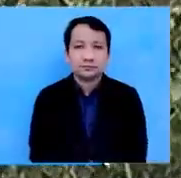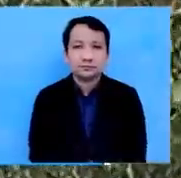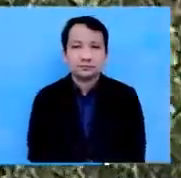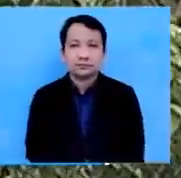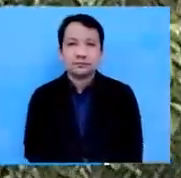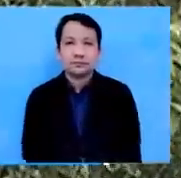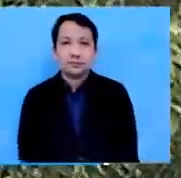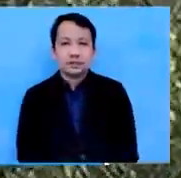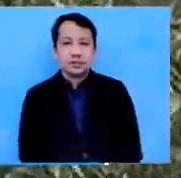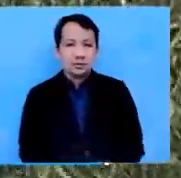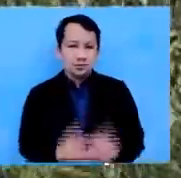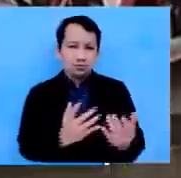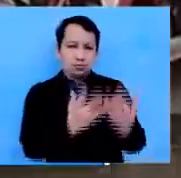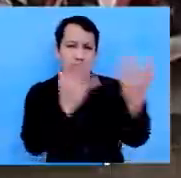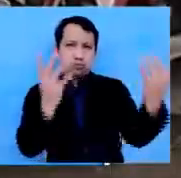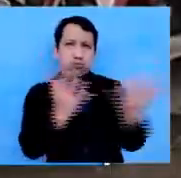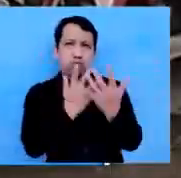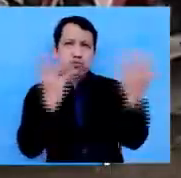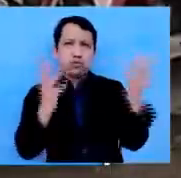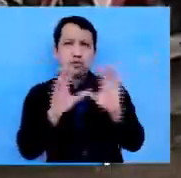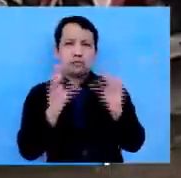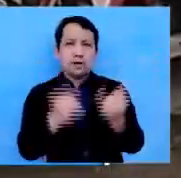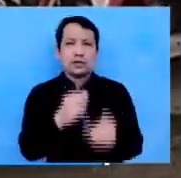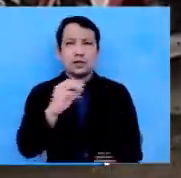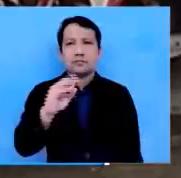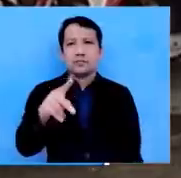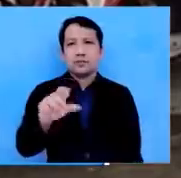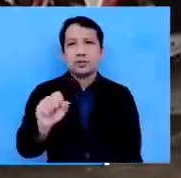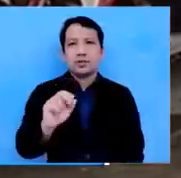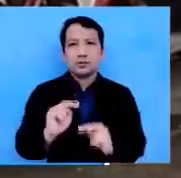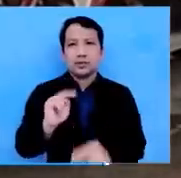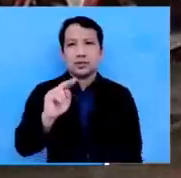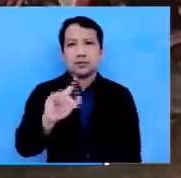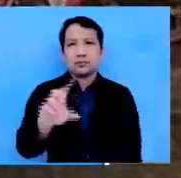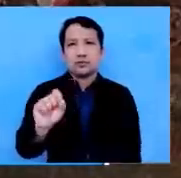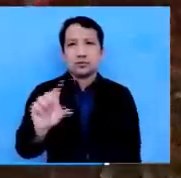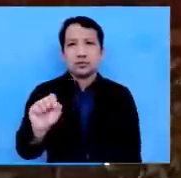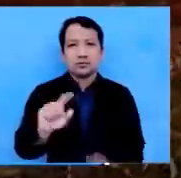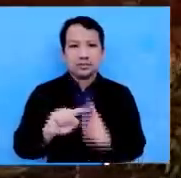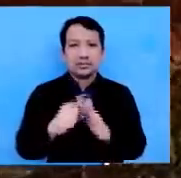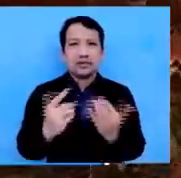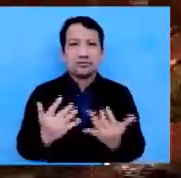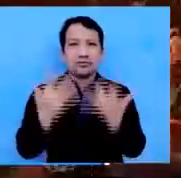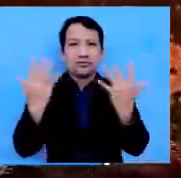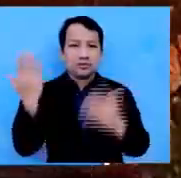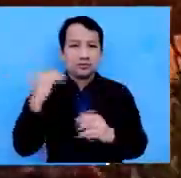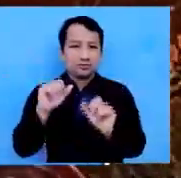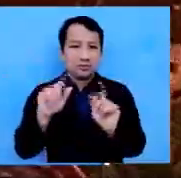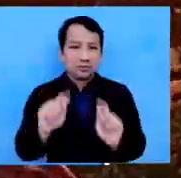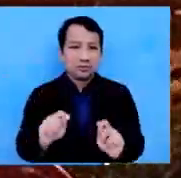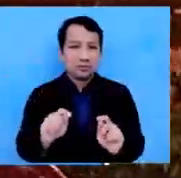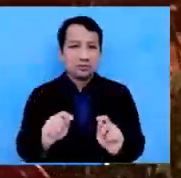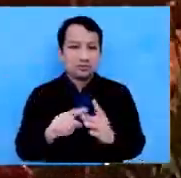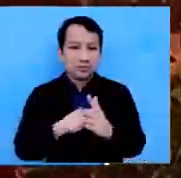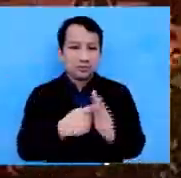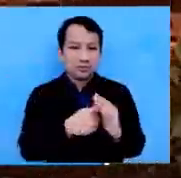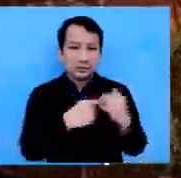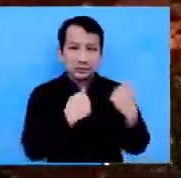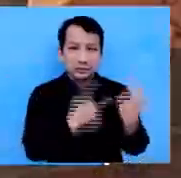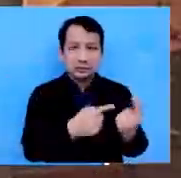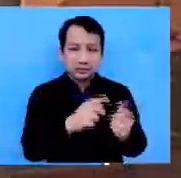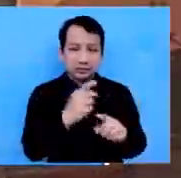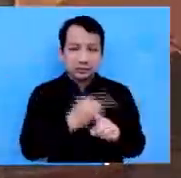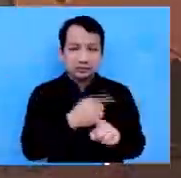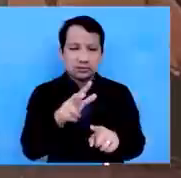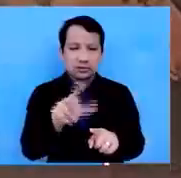Nabalot ng makapal na usok ang barangay NBBN sa Navotas matapos bigla pagsunog nitong Sabado, bisperas ng bagong taon. Mabilis na kumalat